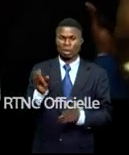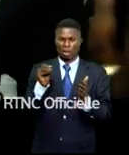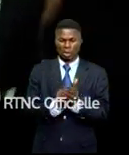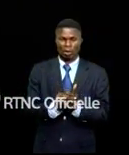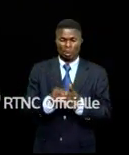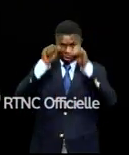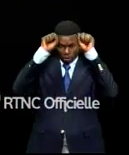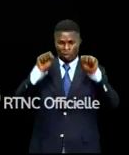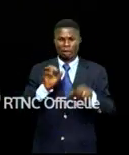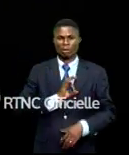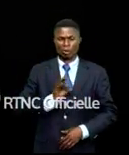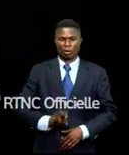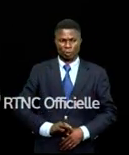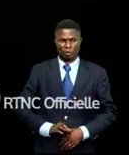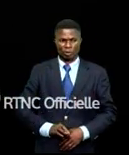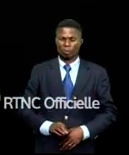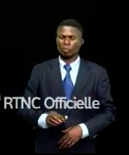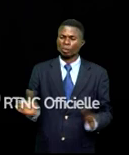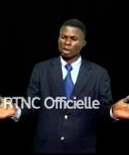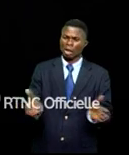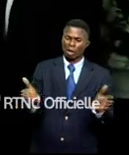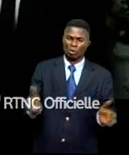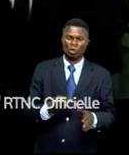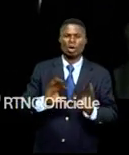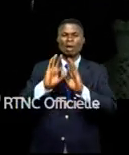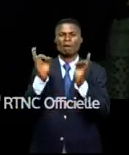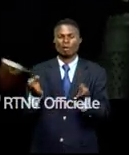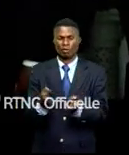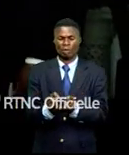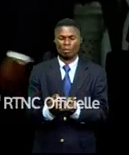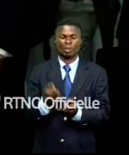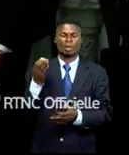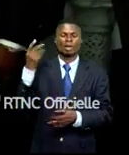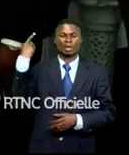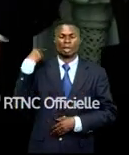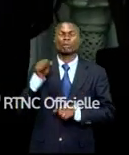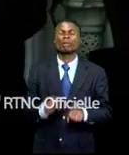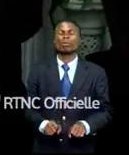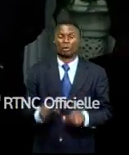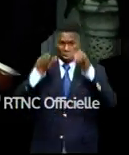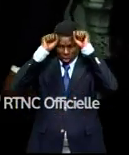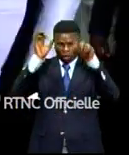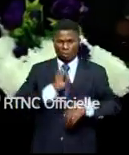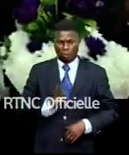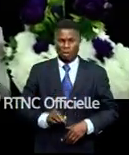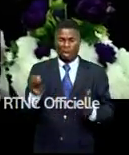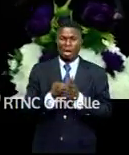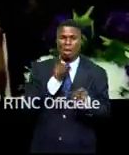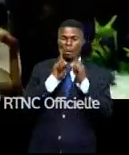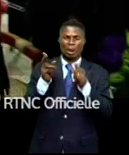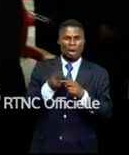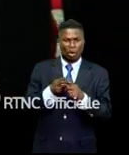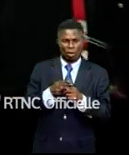comme à l'accoutumée, salué et réconforté la famille biologique du défunt. Le chef de l'État a aussi échangé